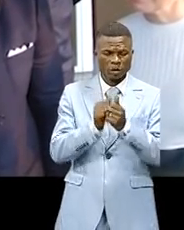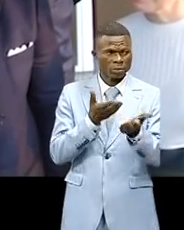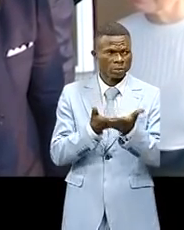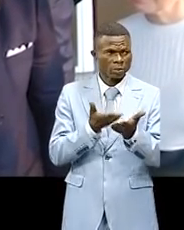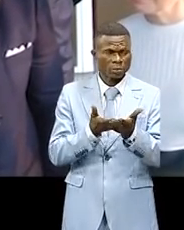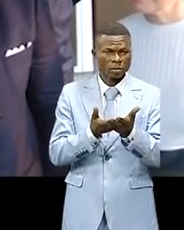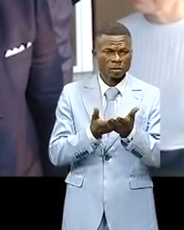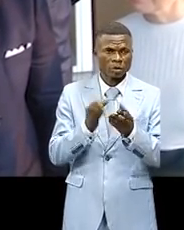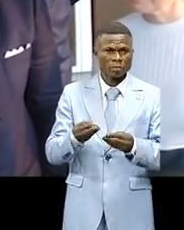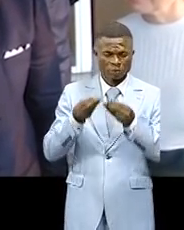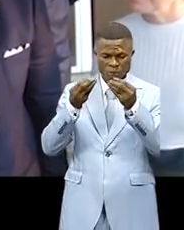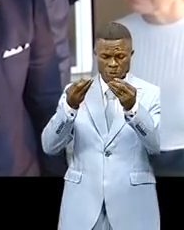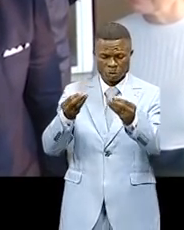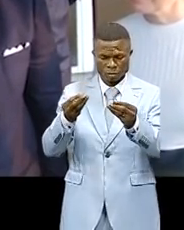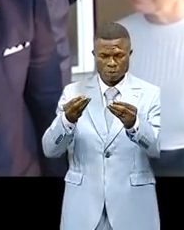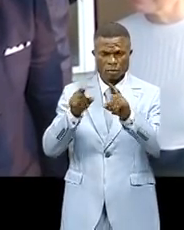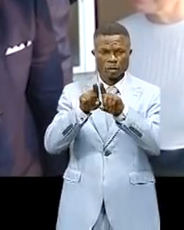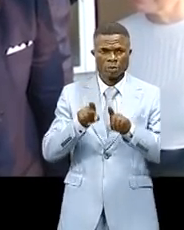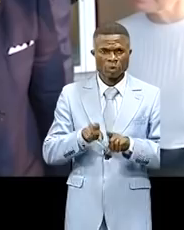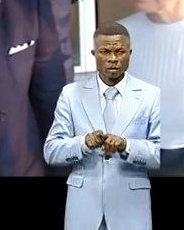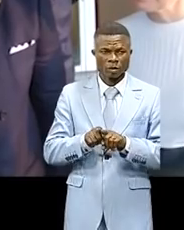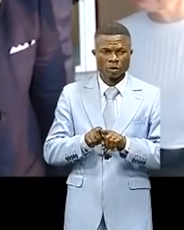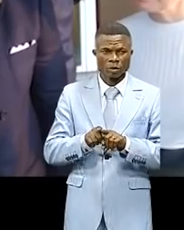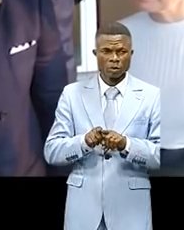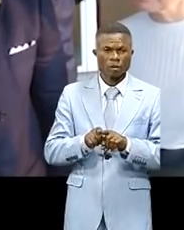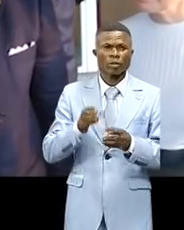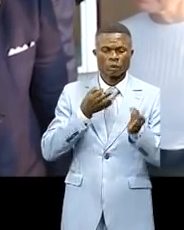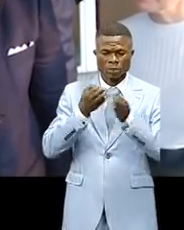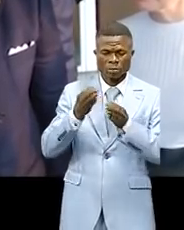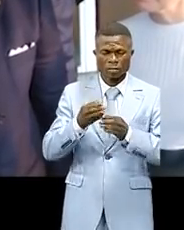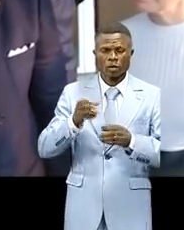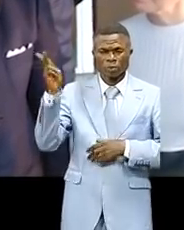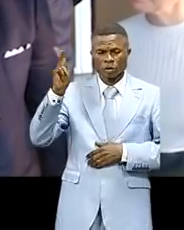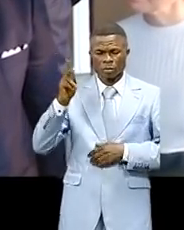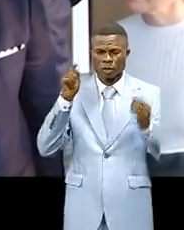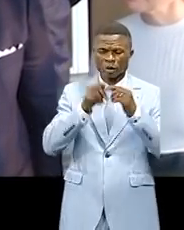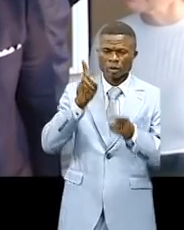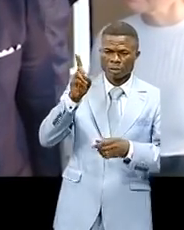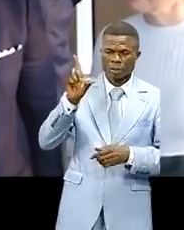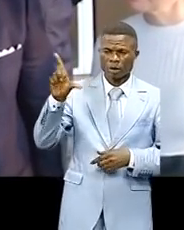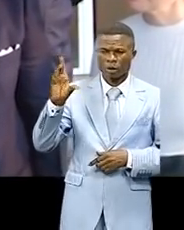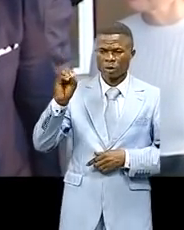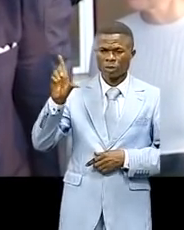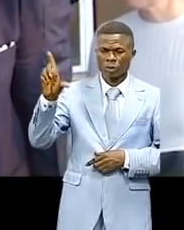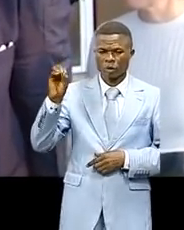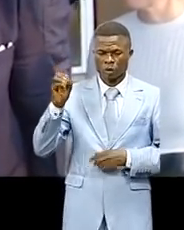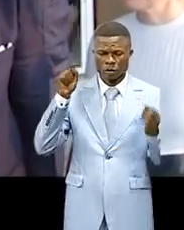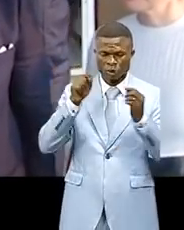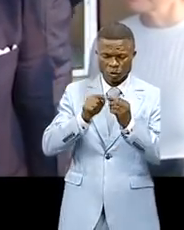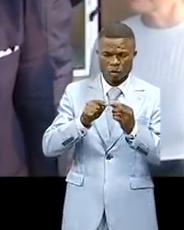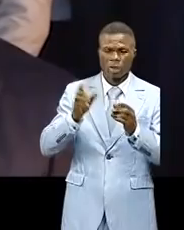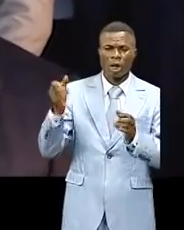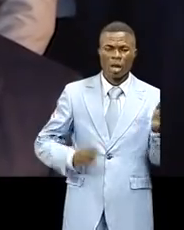corridor ferroviaire de l'ouest de lire de kolwezi les lots et qui va jusque à lobito en